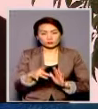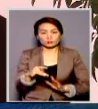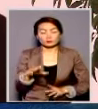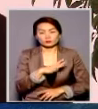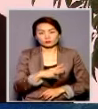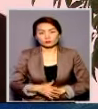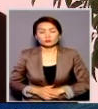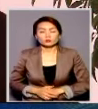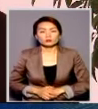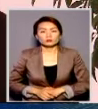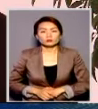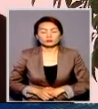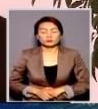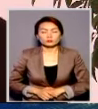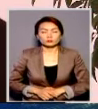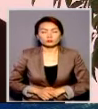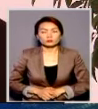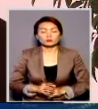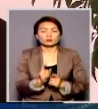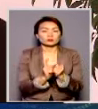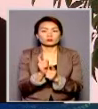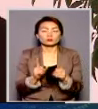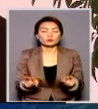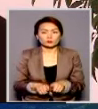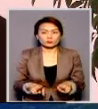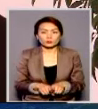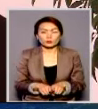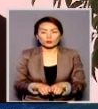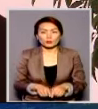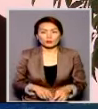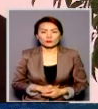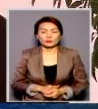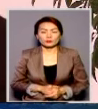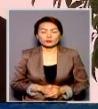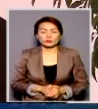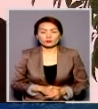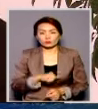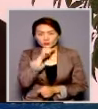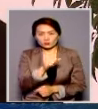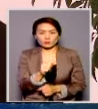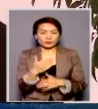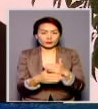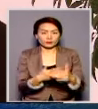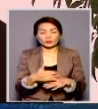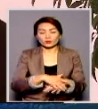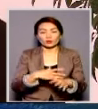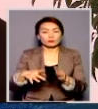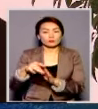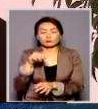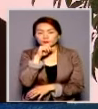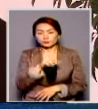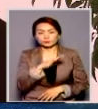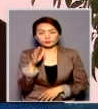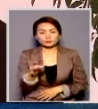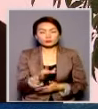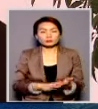өткіздік. Енді мынау өзгерісті, оның бір жағындағы өзгерістер парламент арқылы өзгерістер енгізілген еді.